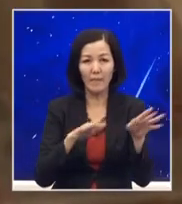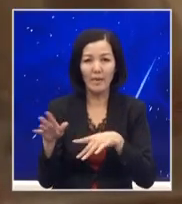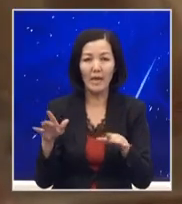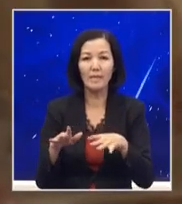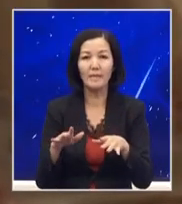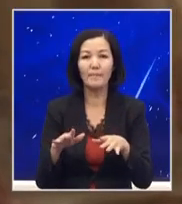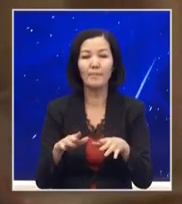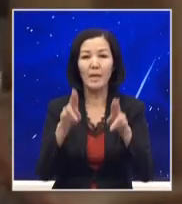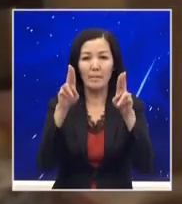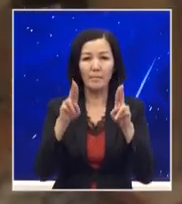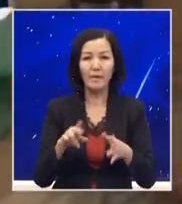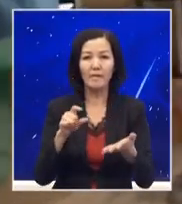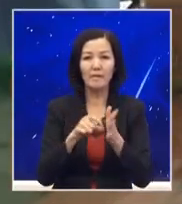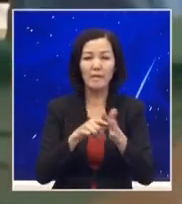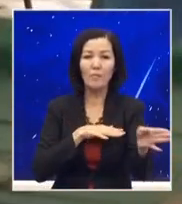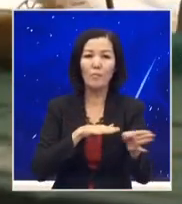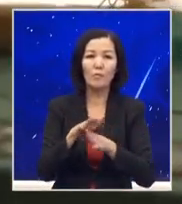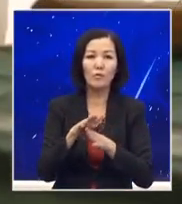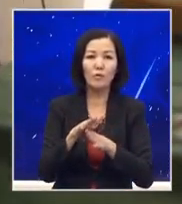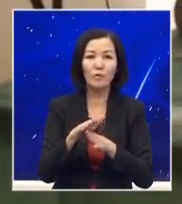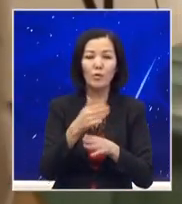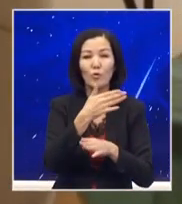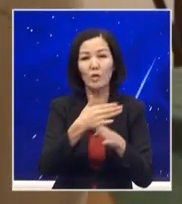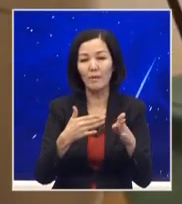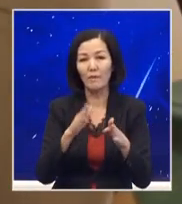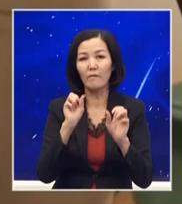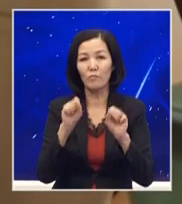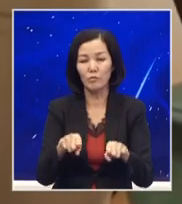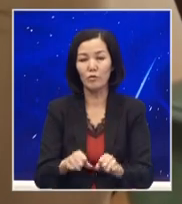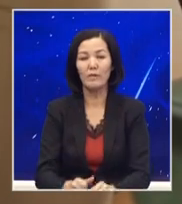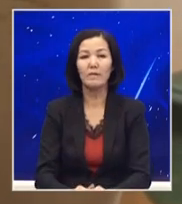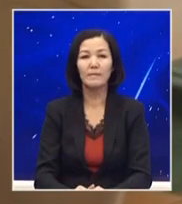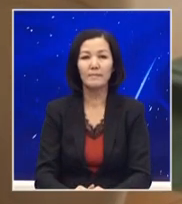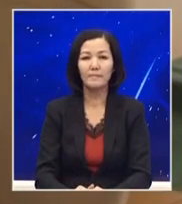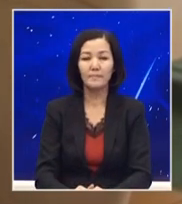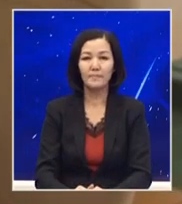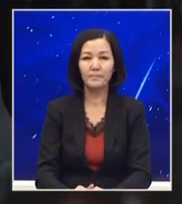действующим правилам залы можно заполнять только наполовину.